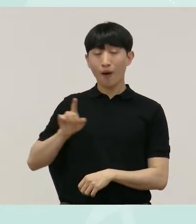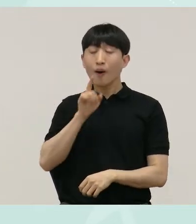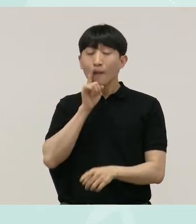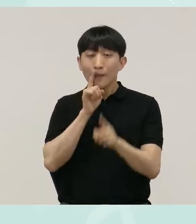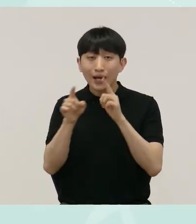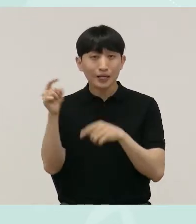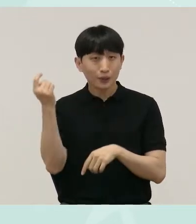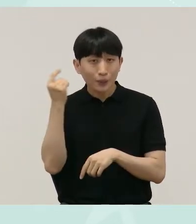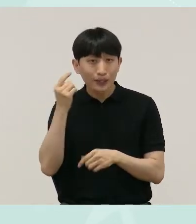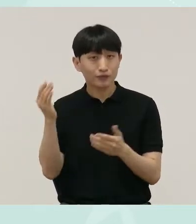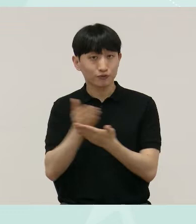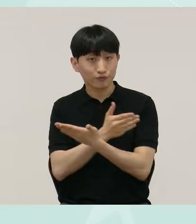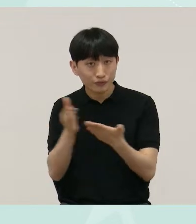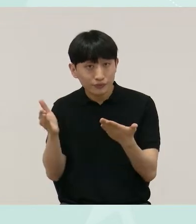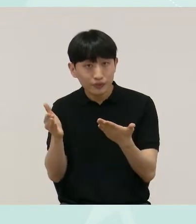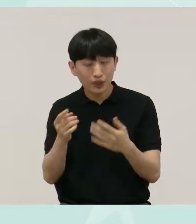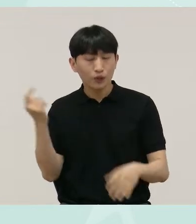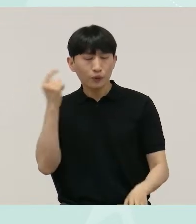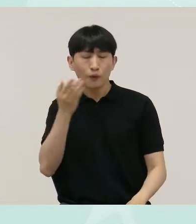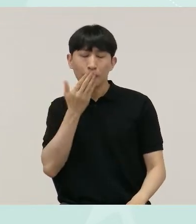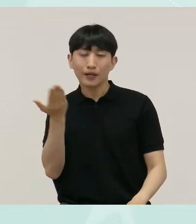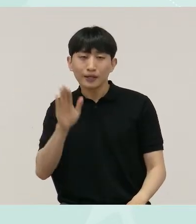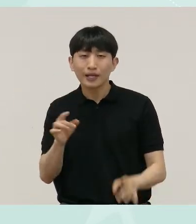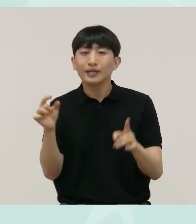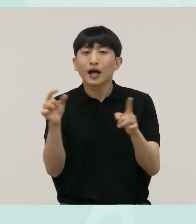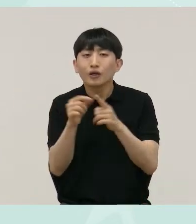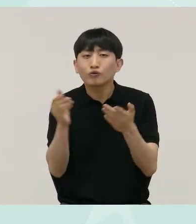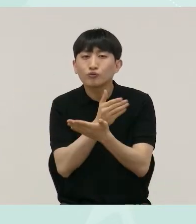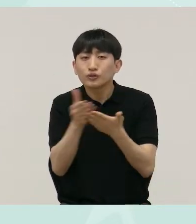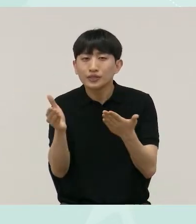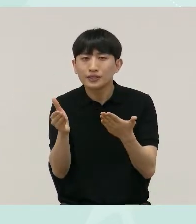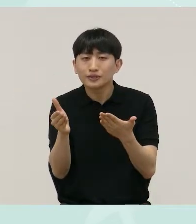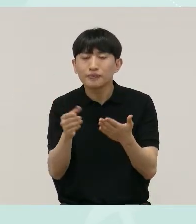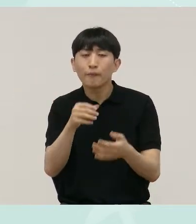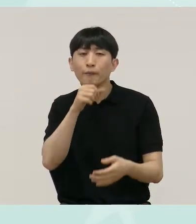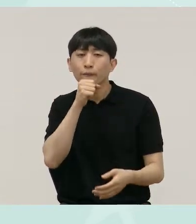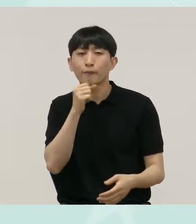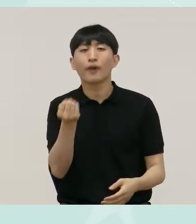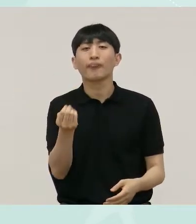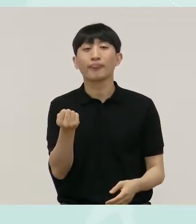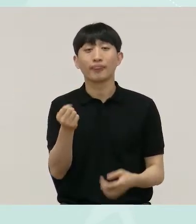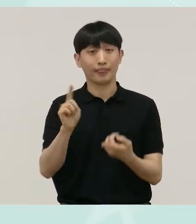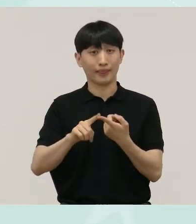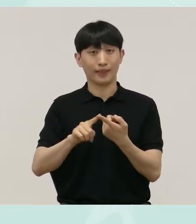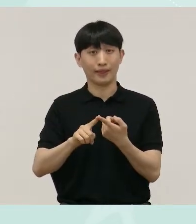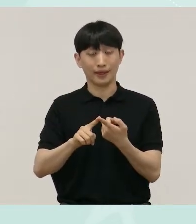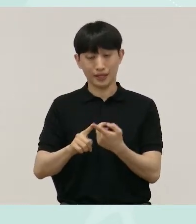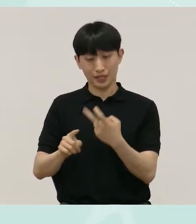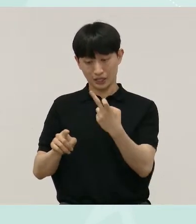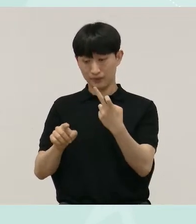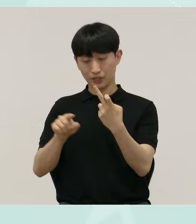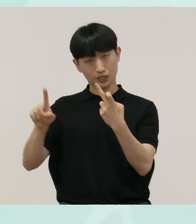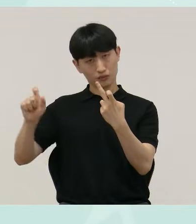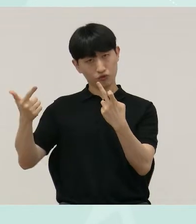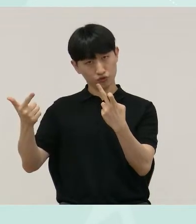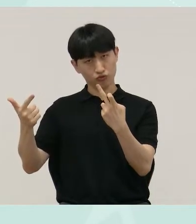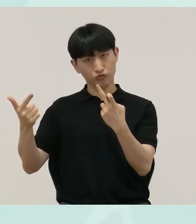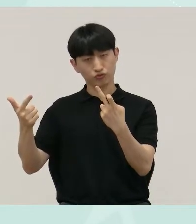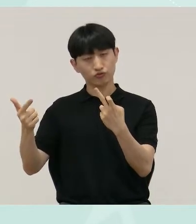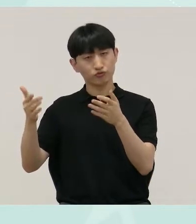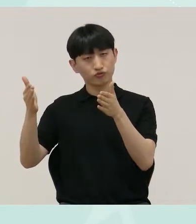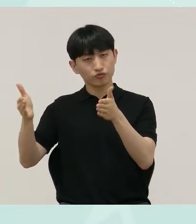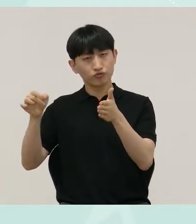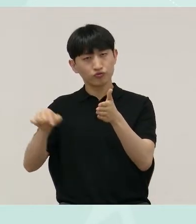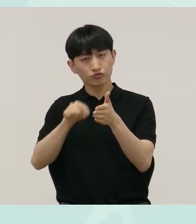보는 검사인데 소리는 듣는 상황에서 몇 퍼센트의 단어를 구분하는 거를 보는 것인데 이 숫자가 지금 12와 16이 있는데 보통 이